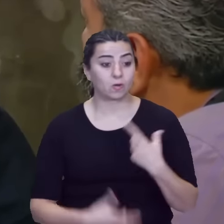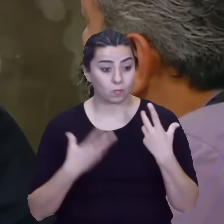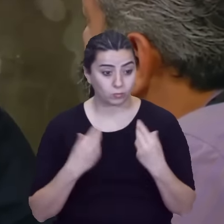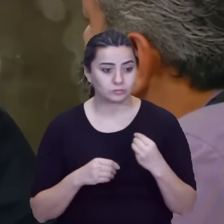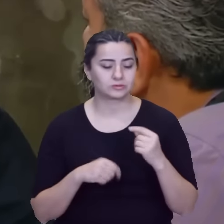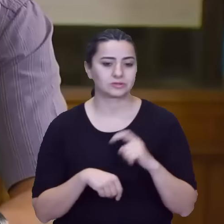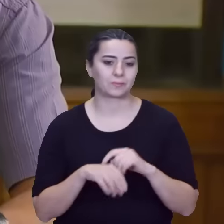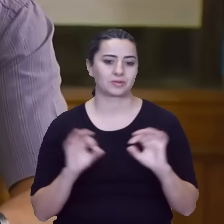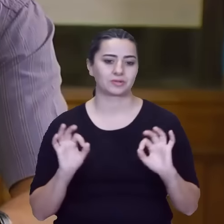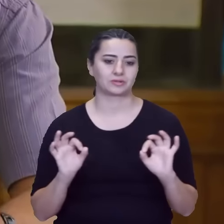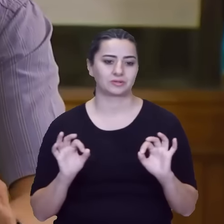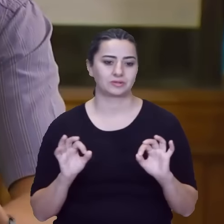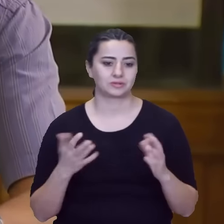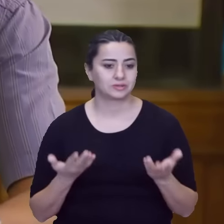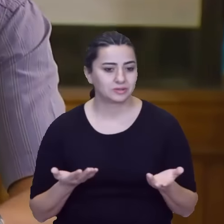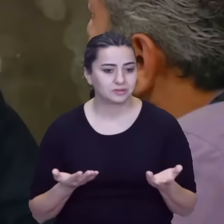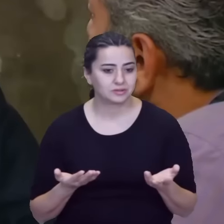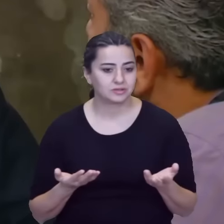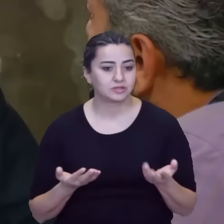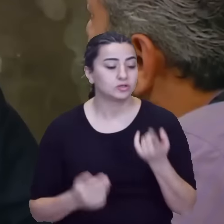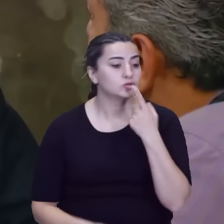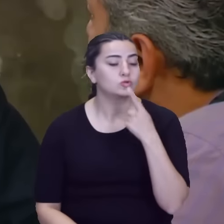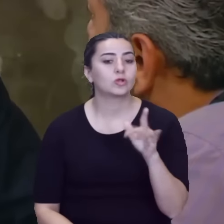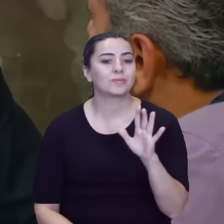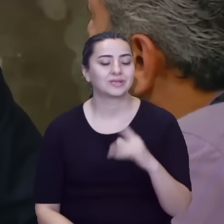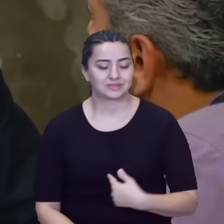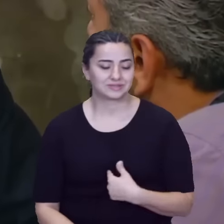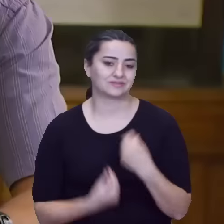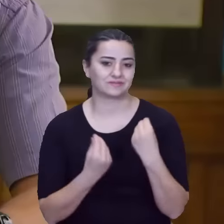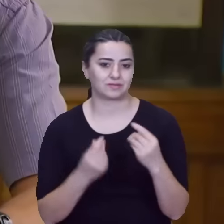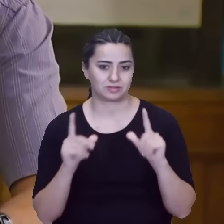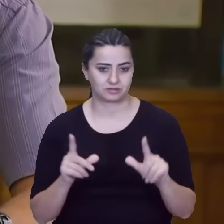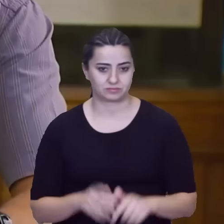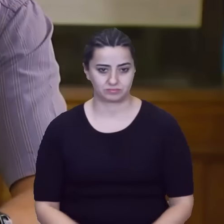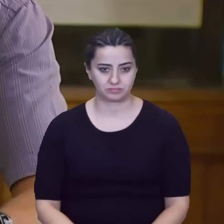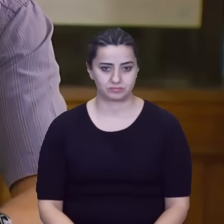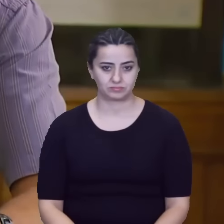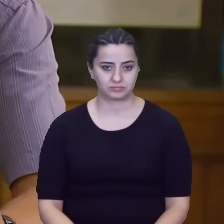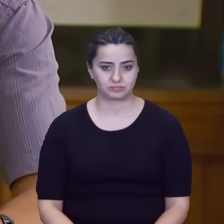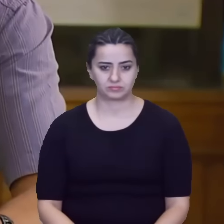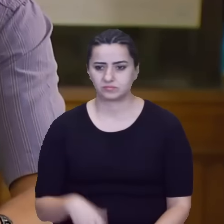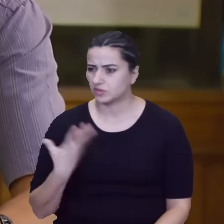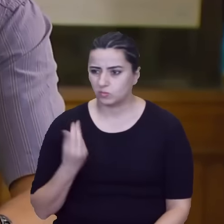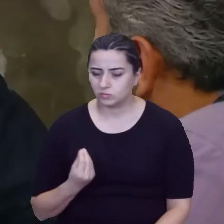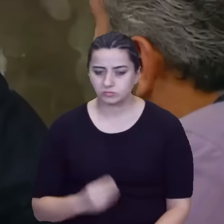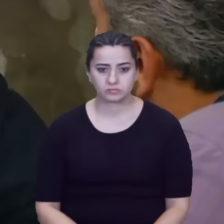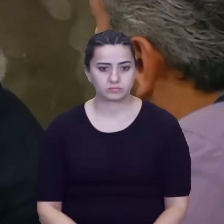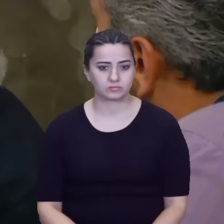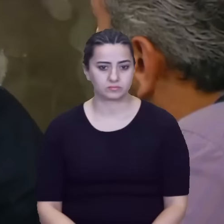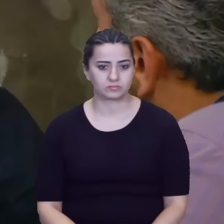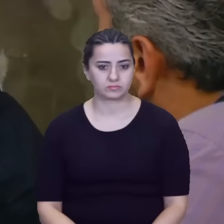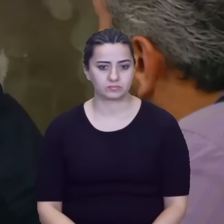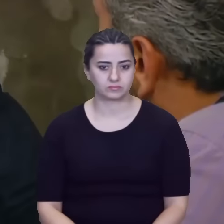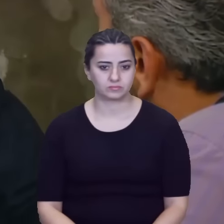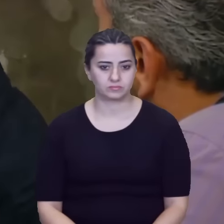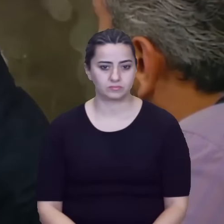hissettirebildiğim kadardır. Yani söylemeyeceksin. Hissettireceksin. Nasıl olacak o?